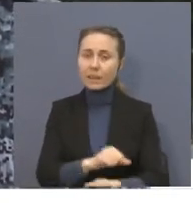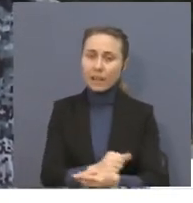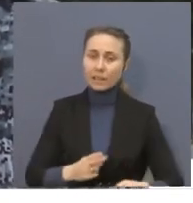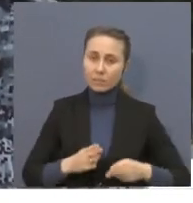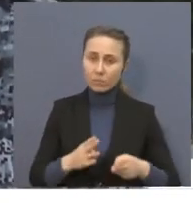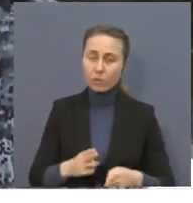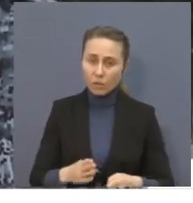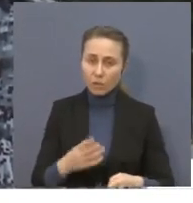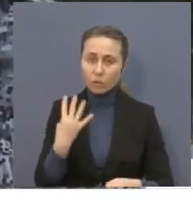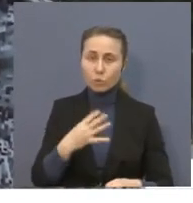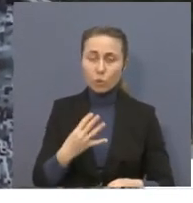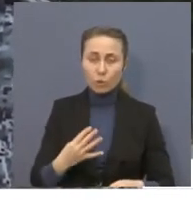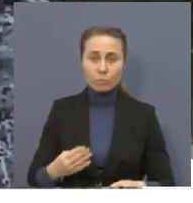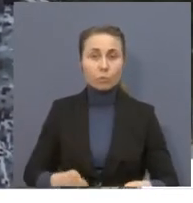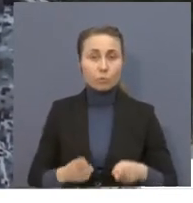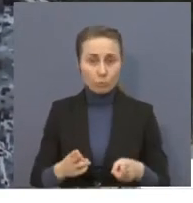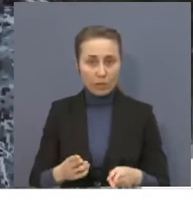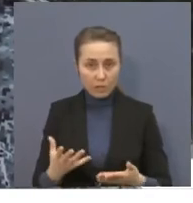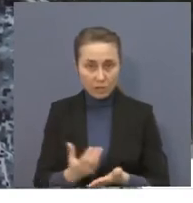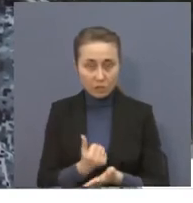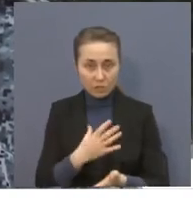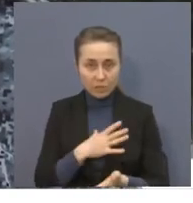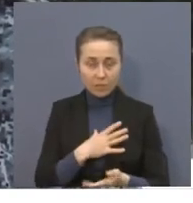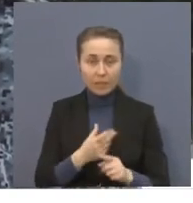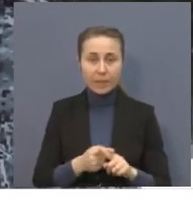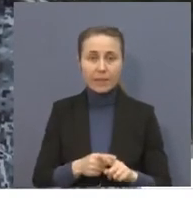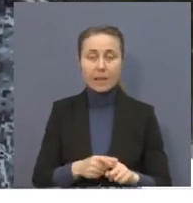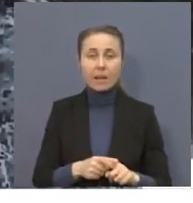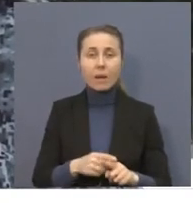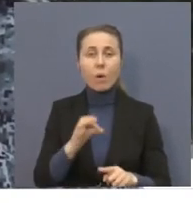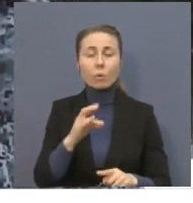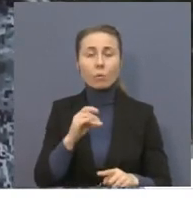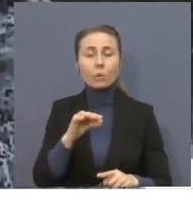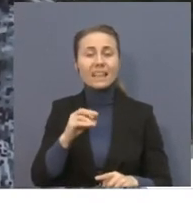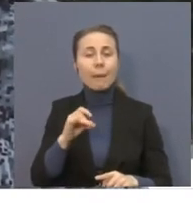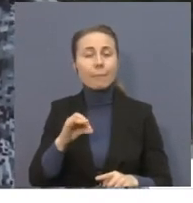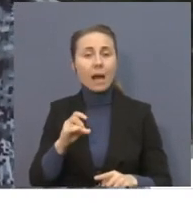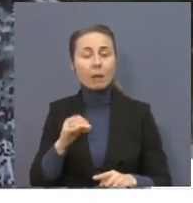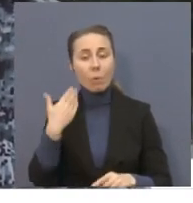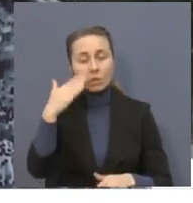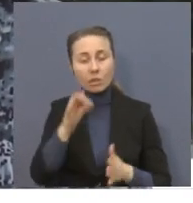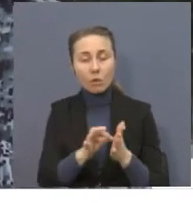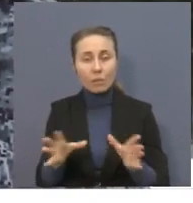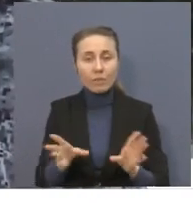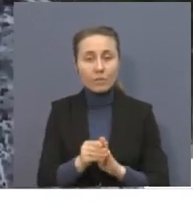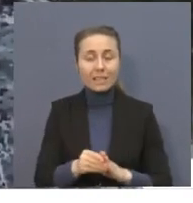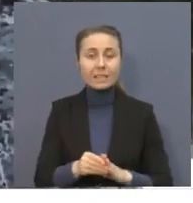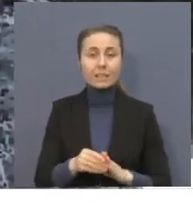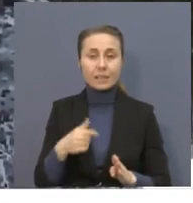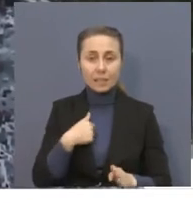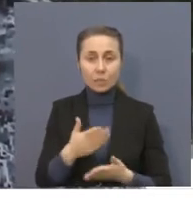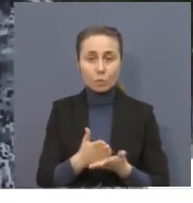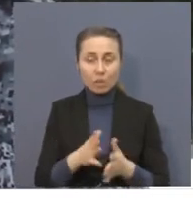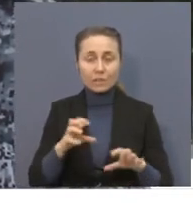Наркопреступность было раскрыто 40 преступлений. На базе ОКУ ДП Акмолинской области совместно с нами,